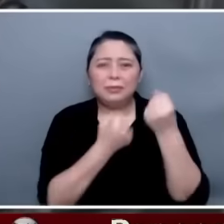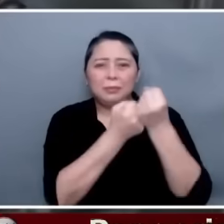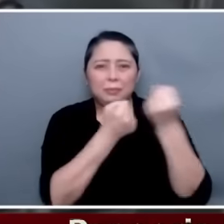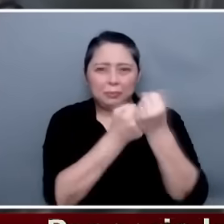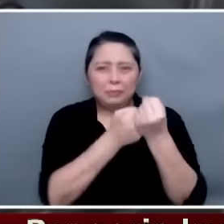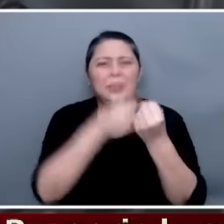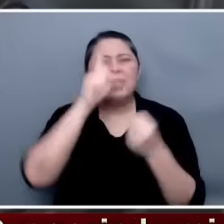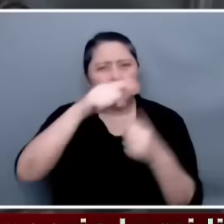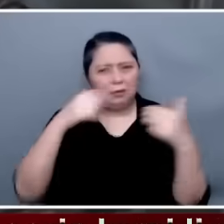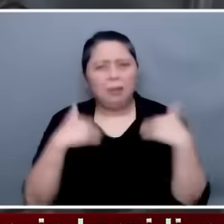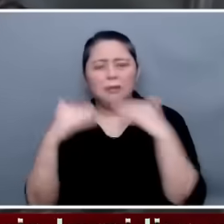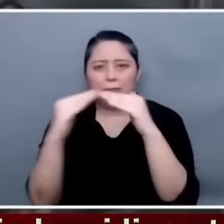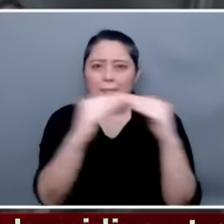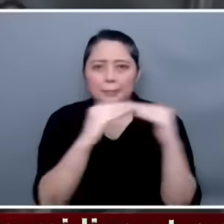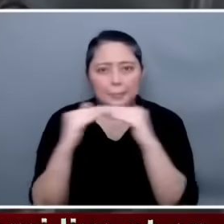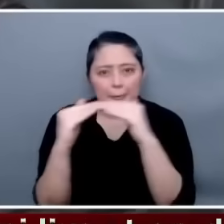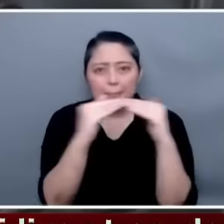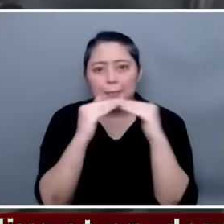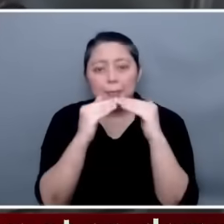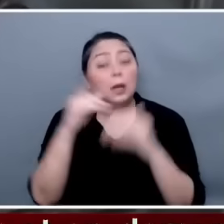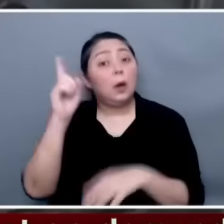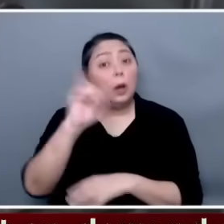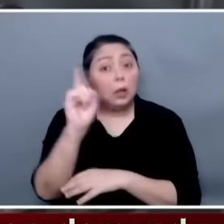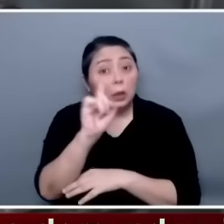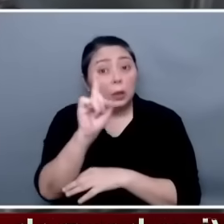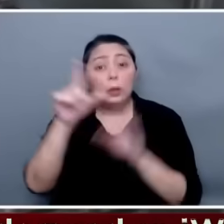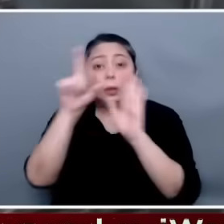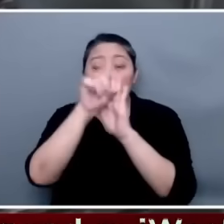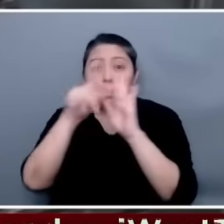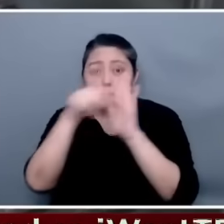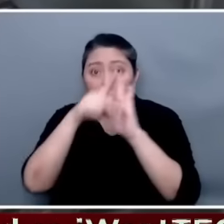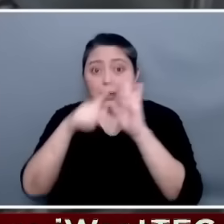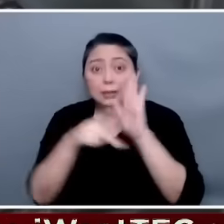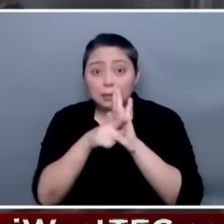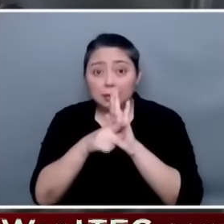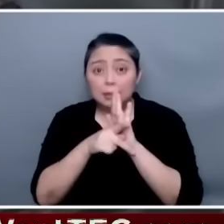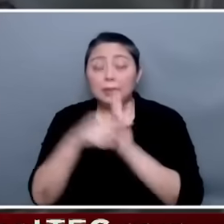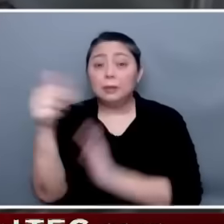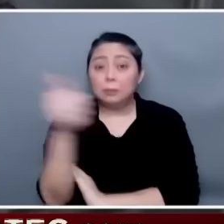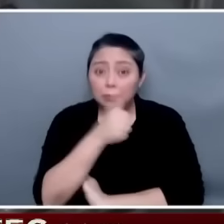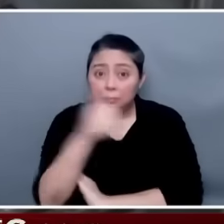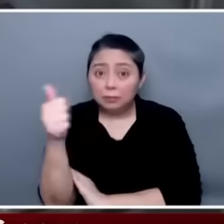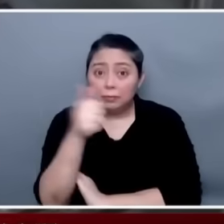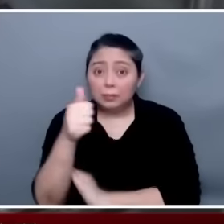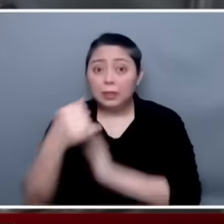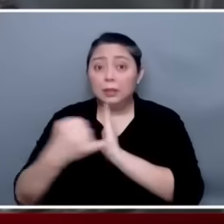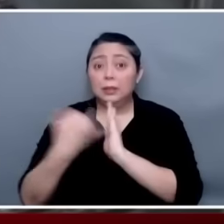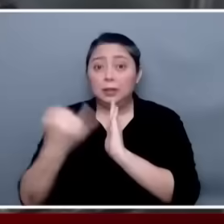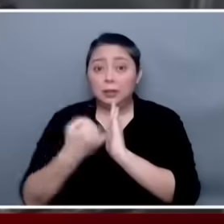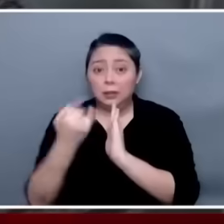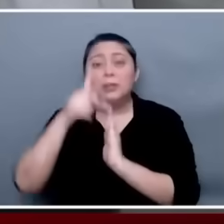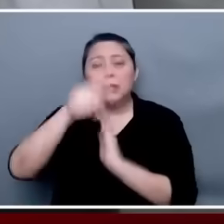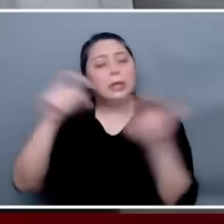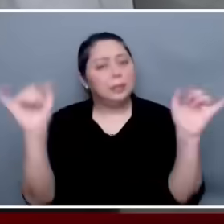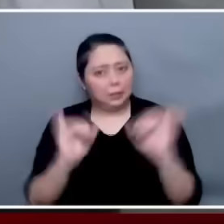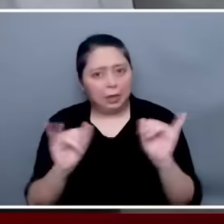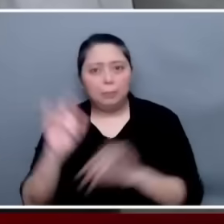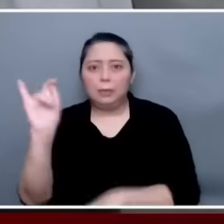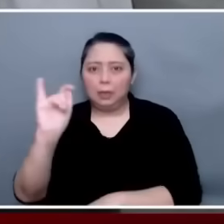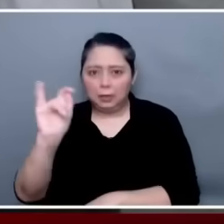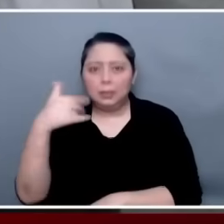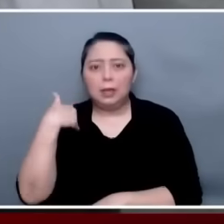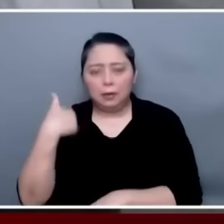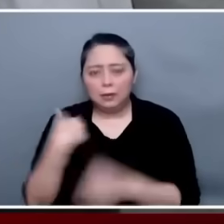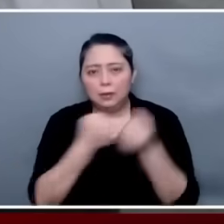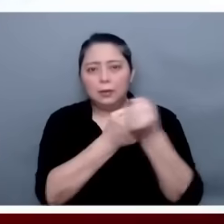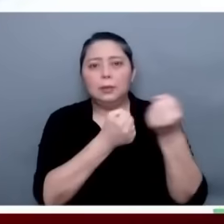Kung ano yung patakaran sa transport, yun ang bigay nila para sa pagkalahatan. Kasama taxi. Pero